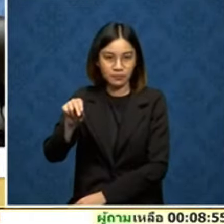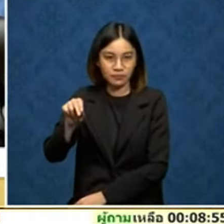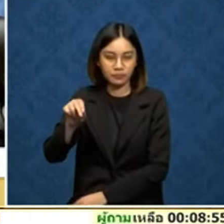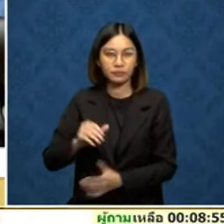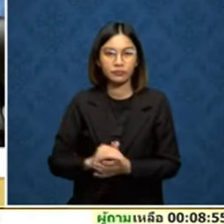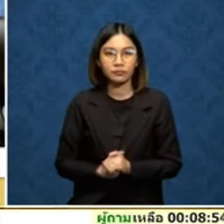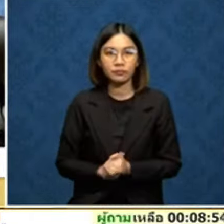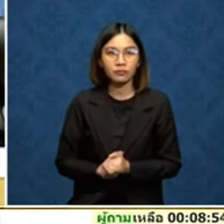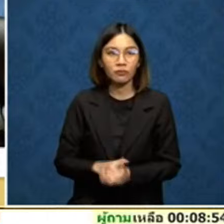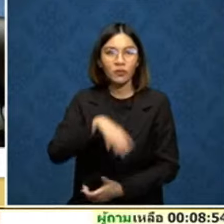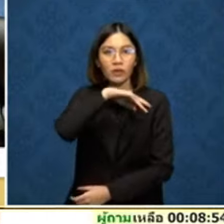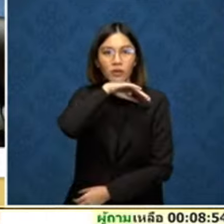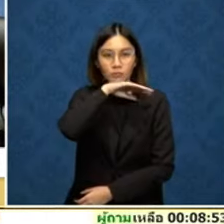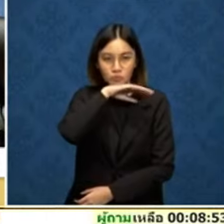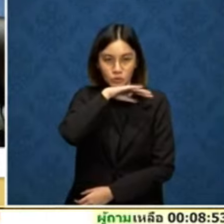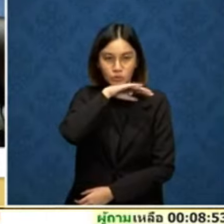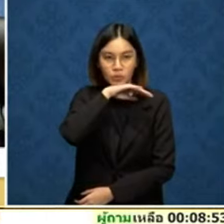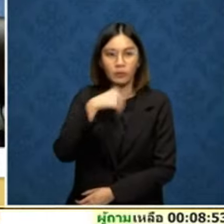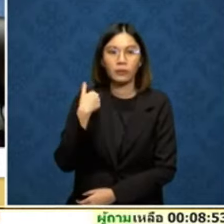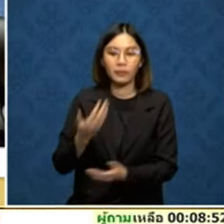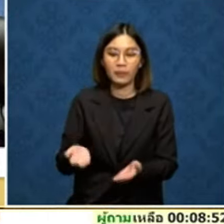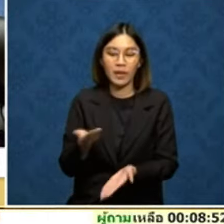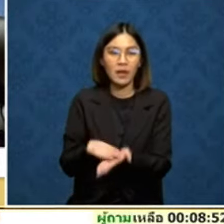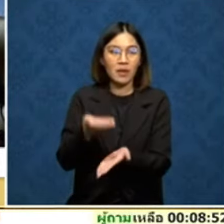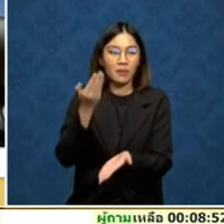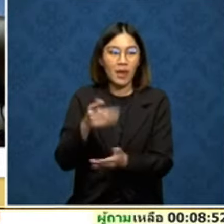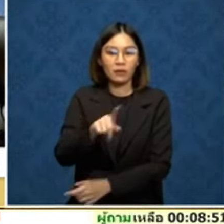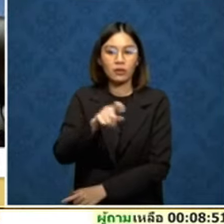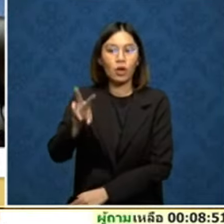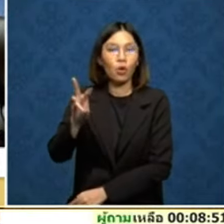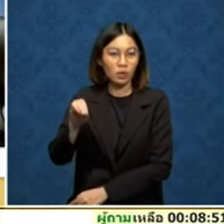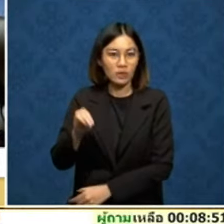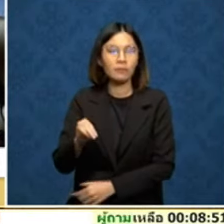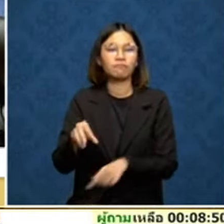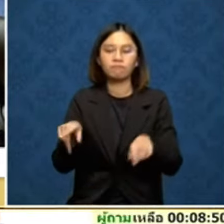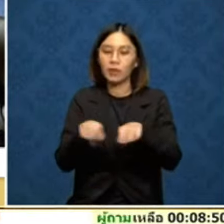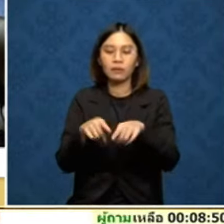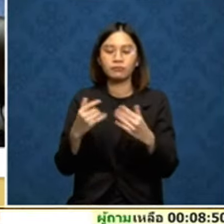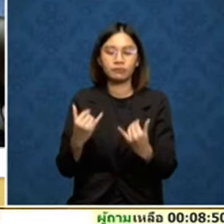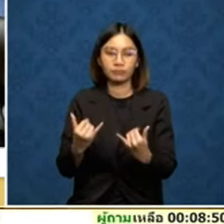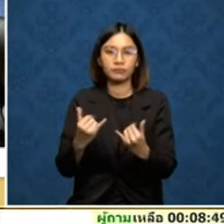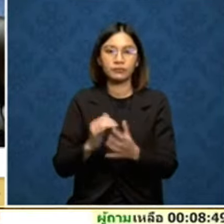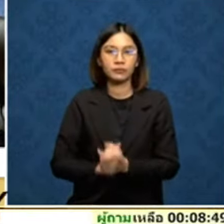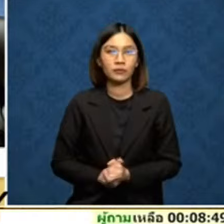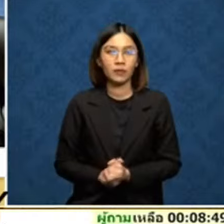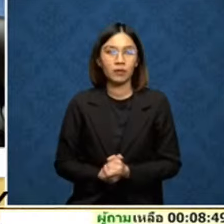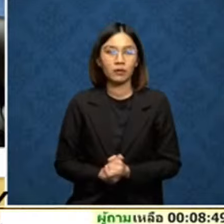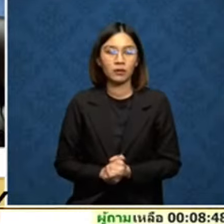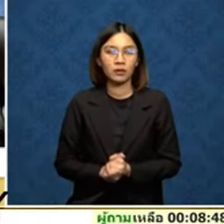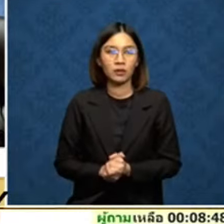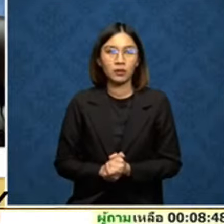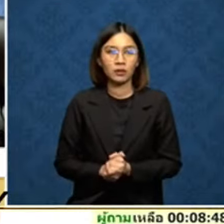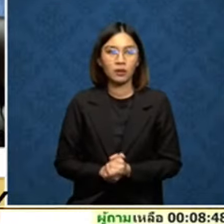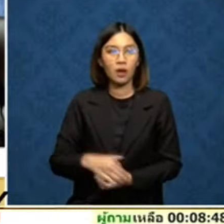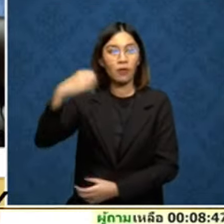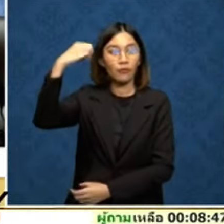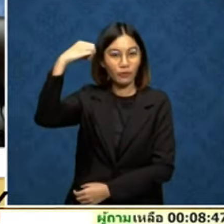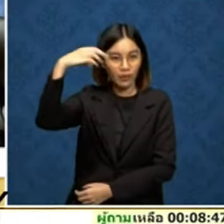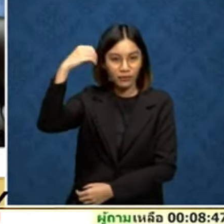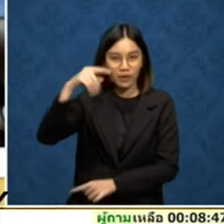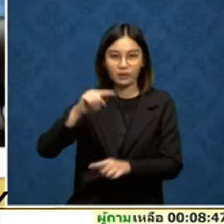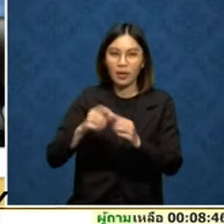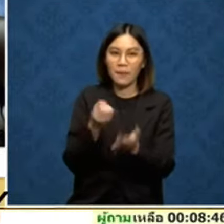ทนะคะหมูก็มีราคาที่สูงขึ้นมาเป็น160บาทตอนนี้เช่นเดียวกันนะคะดังนั้นเนี่ยค่าไฟเนี่ยก็ยังคง